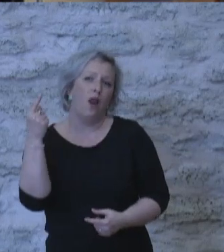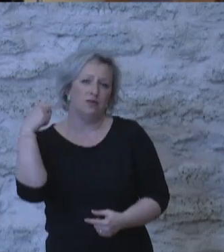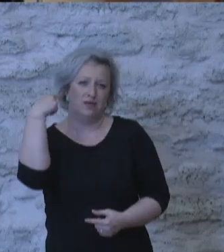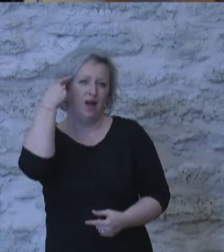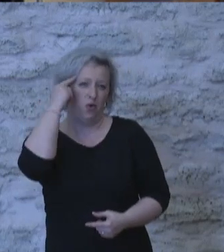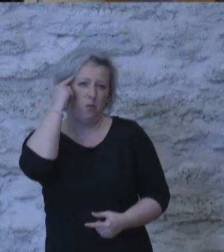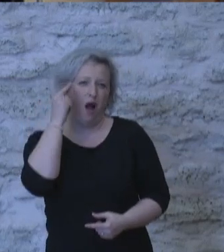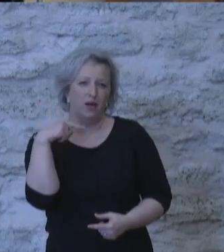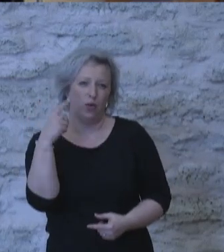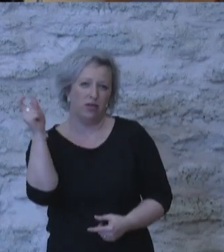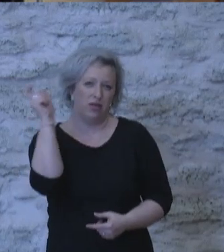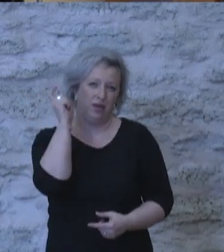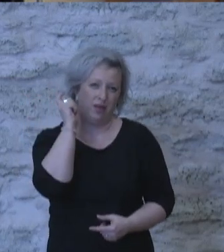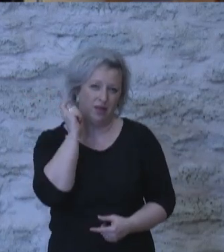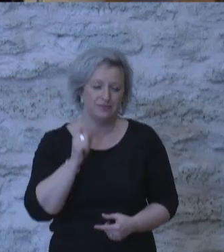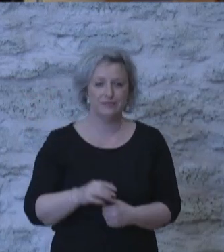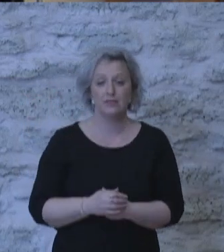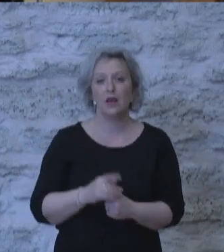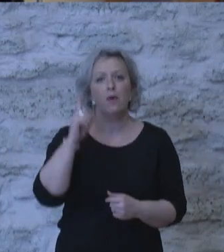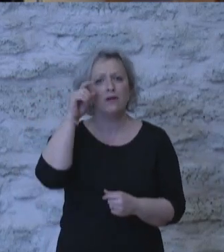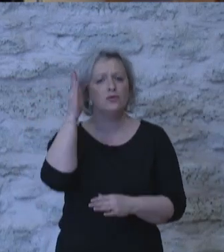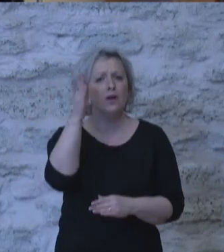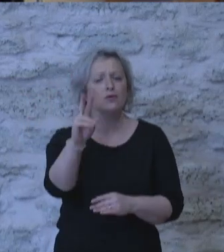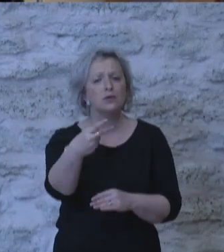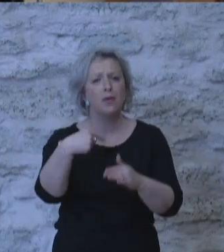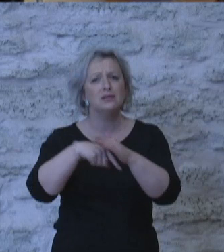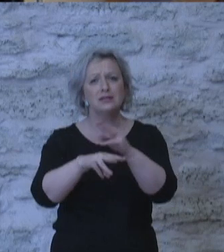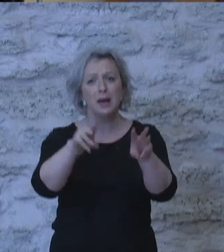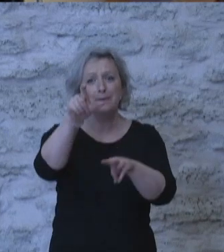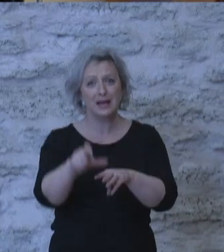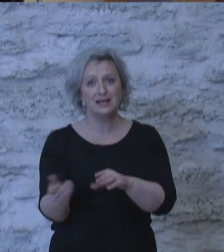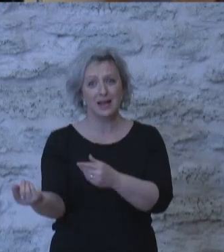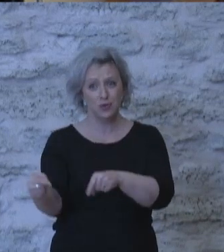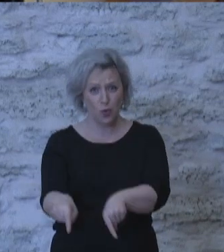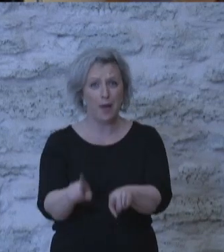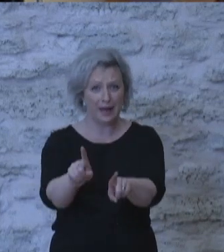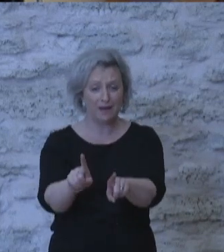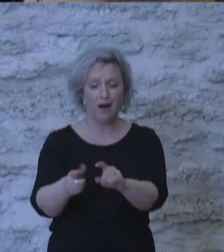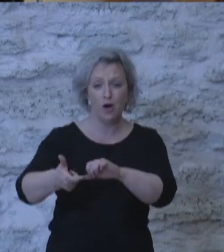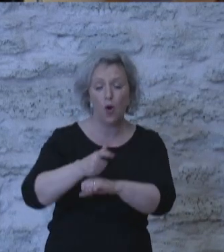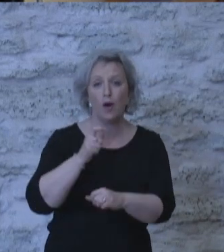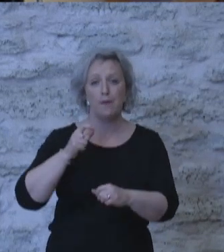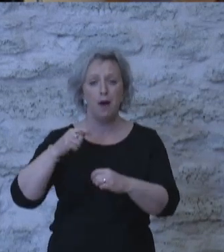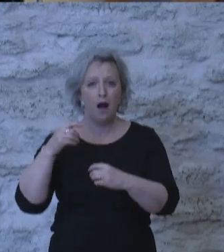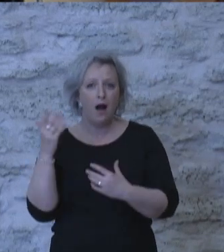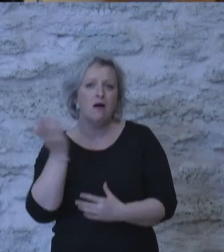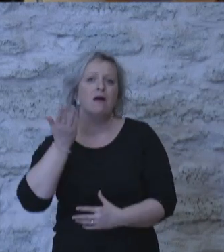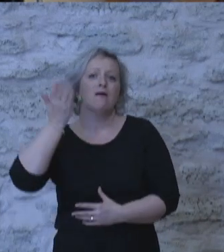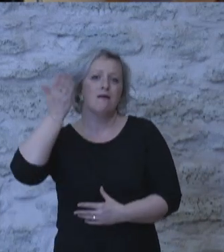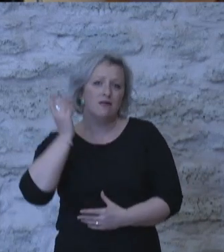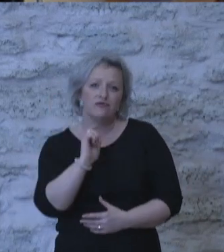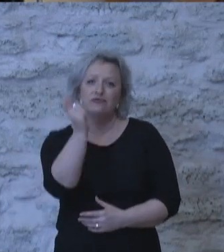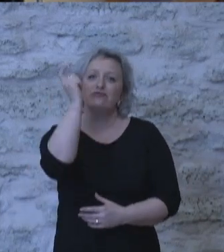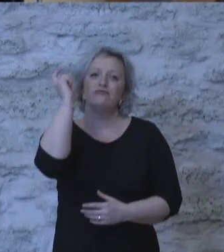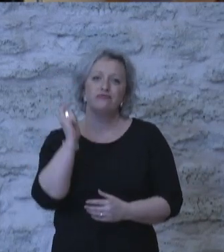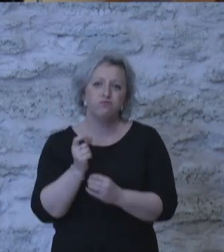selles mõttes ma arvan, et ka edaspidi võiks siseminister alati olla, sest mida rohkem ta hoogu läheb oma jutuga seda rohkem, et ta